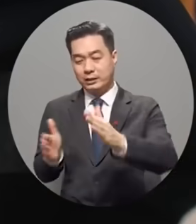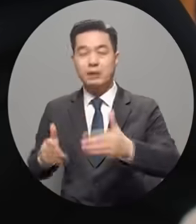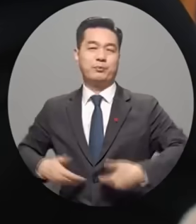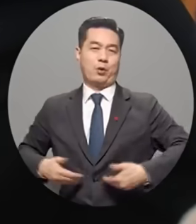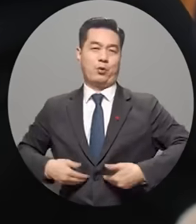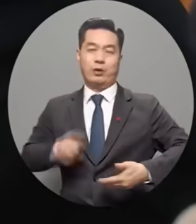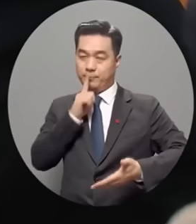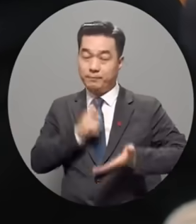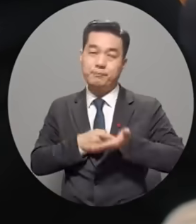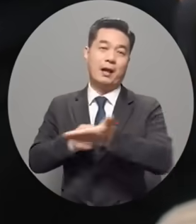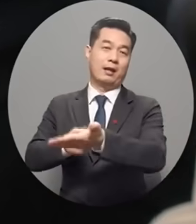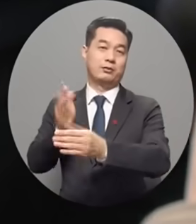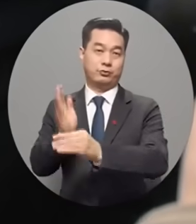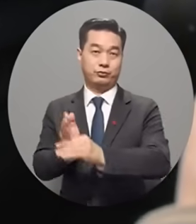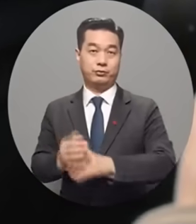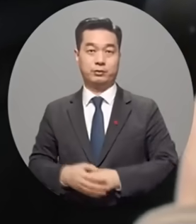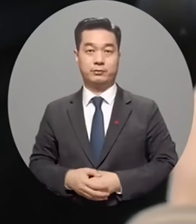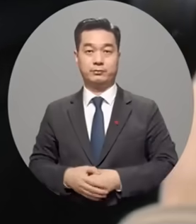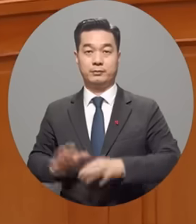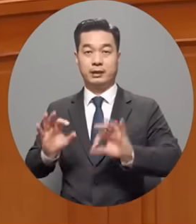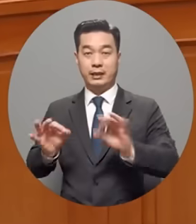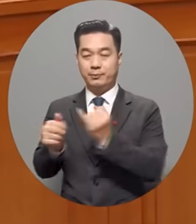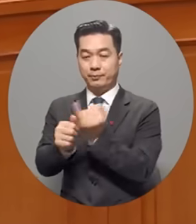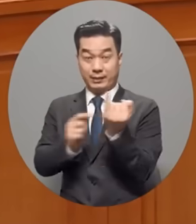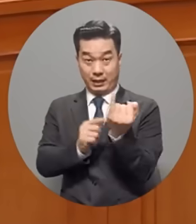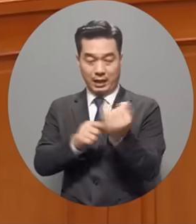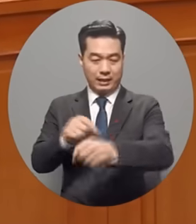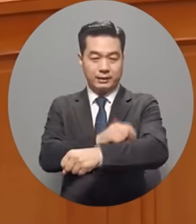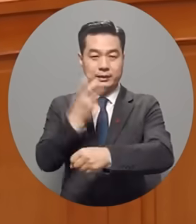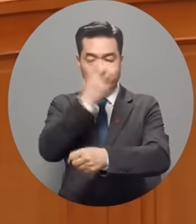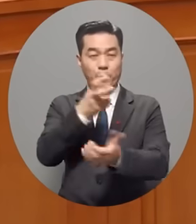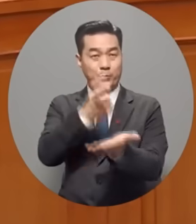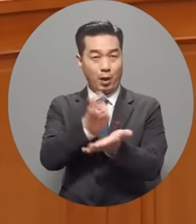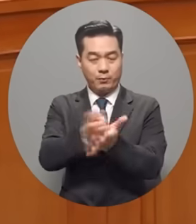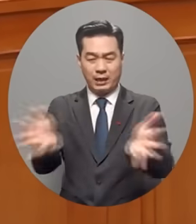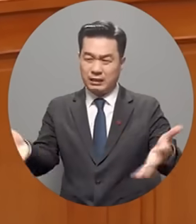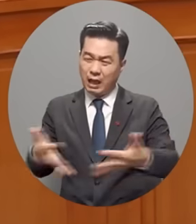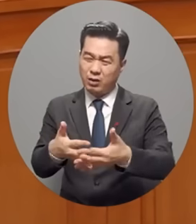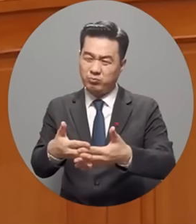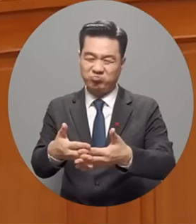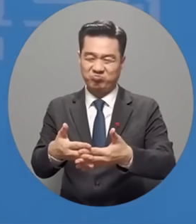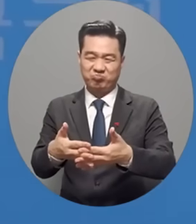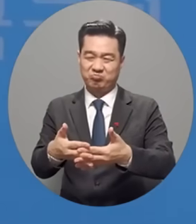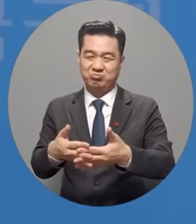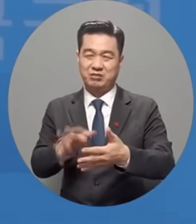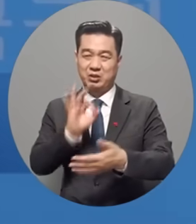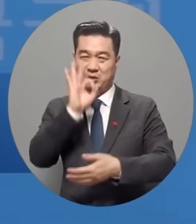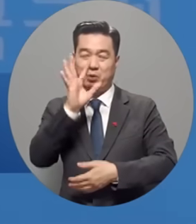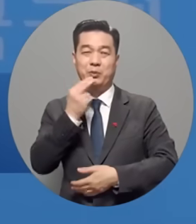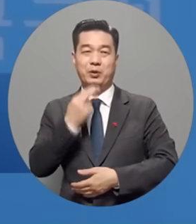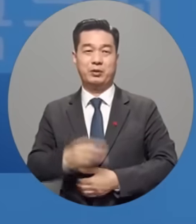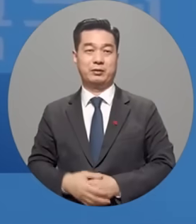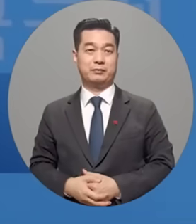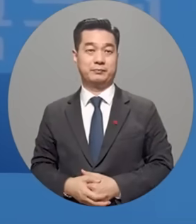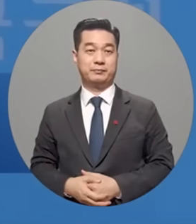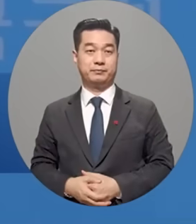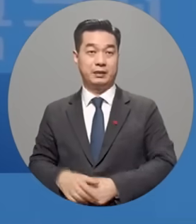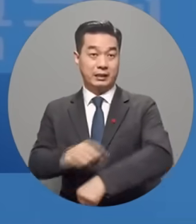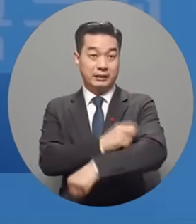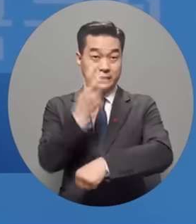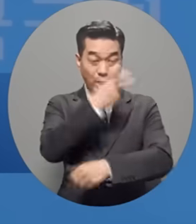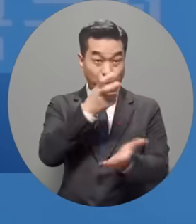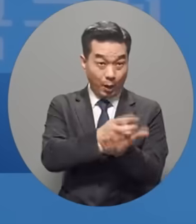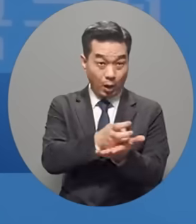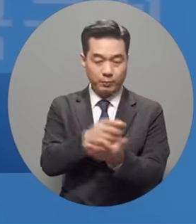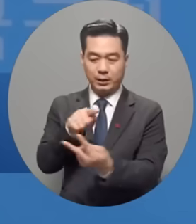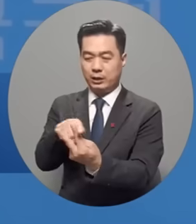주장하고 있습니다. 김건희 특검법 처리와의 타협 가능성은 배제하고 있습니다. 특검법과 이 두 가지를 연계해서